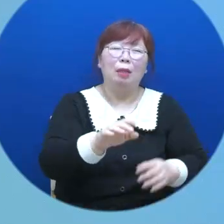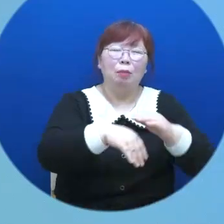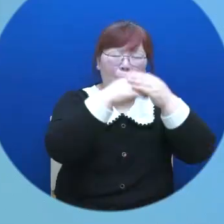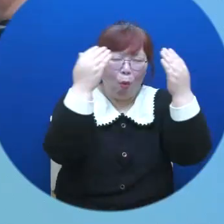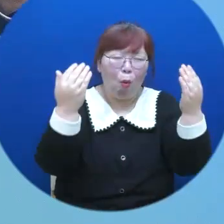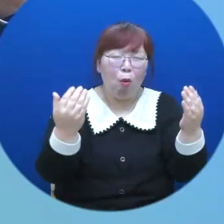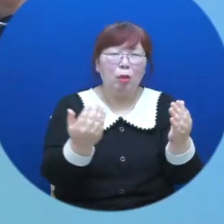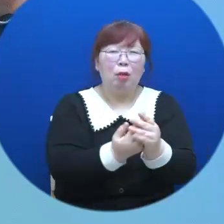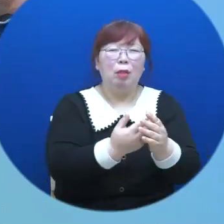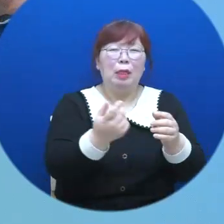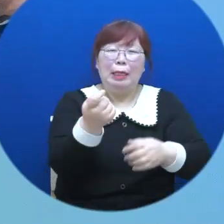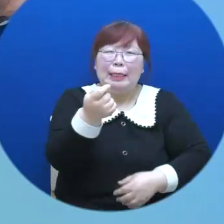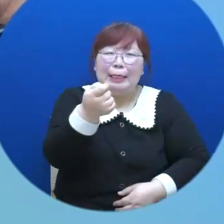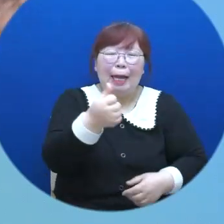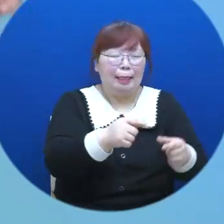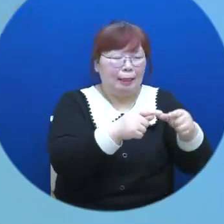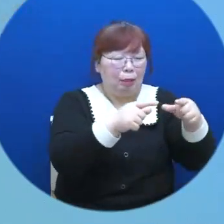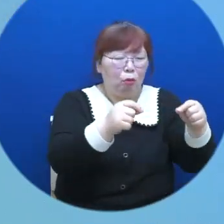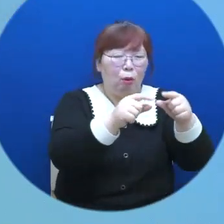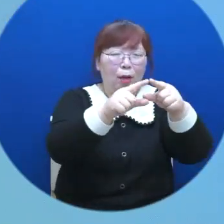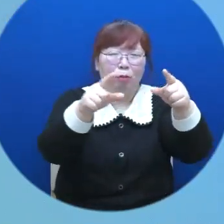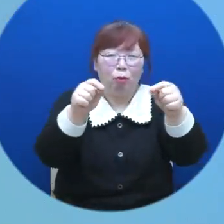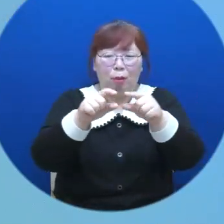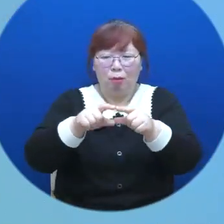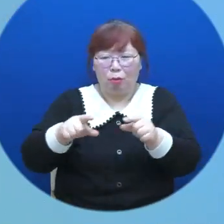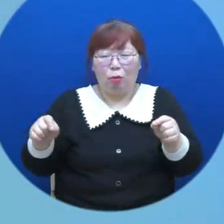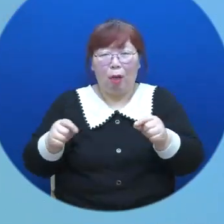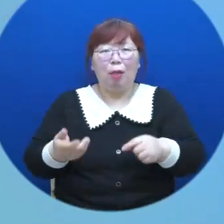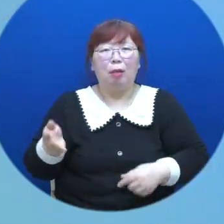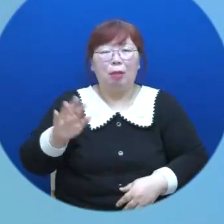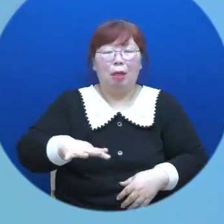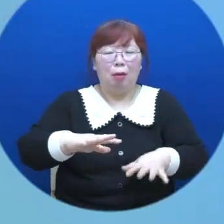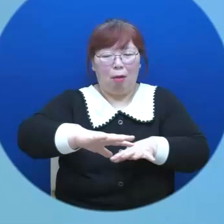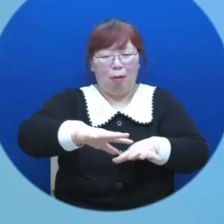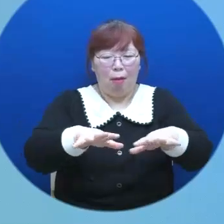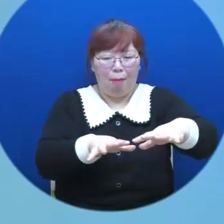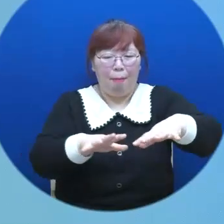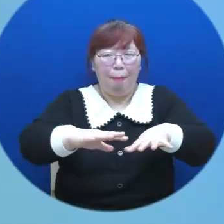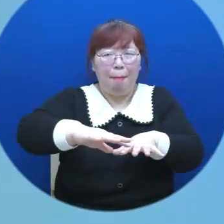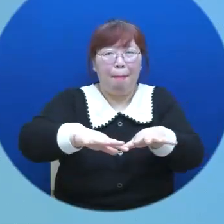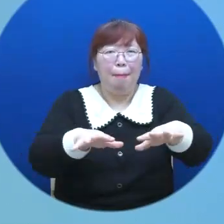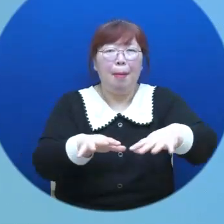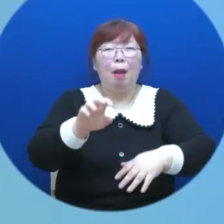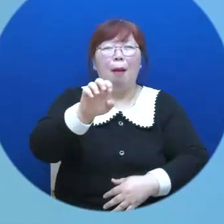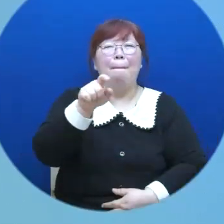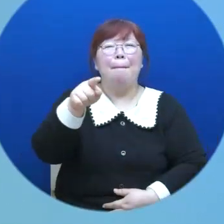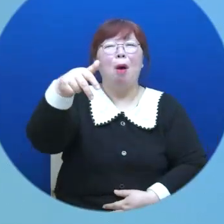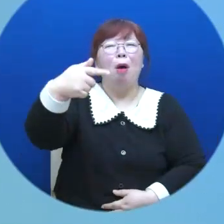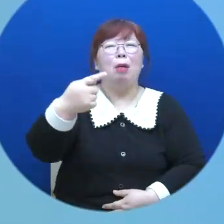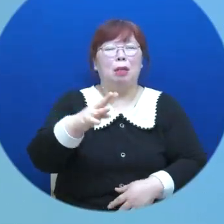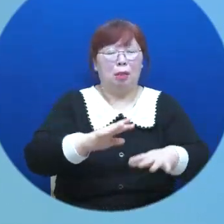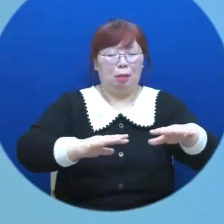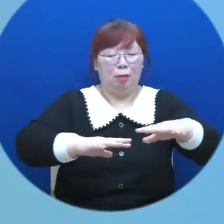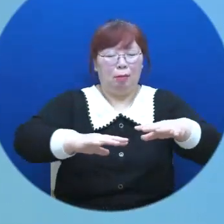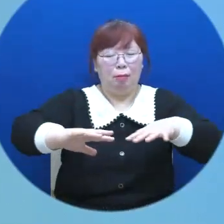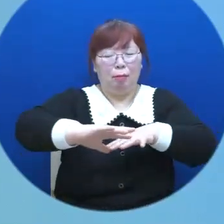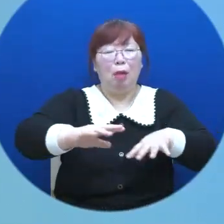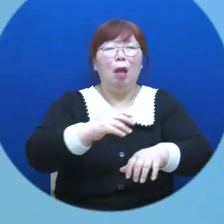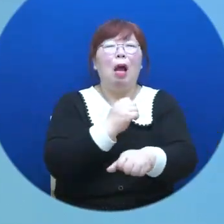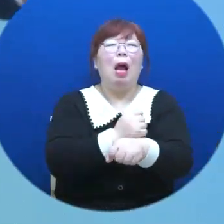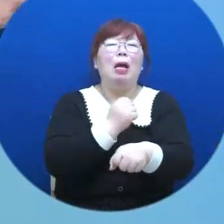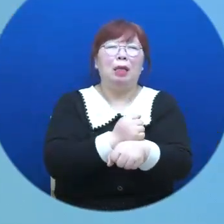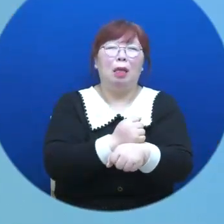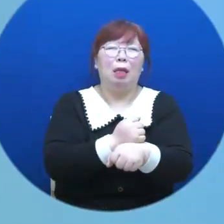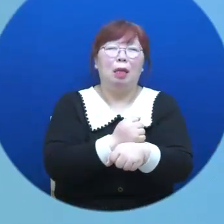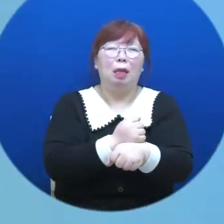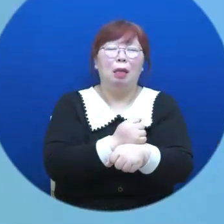다 파편들이에요. 그런데 그것을 포절에다가 하나하나 짜 맞춰보았더니 뭐다?